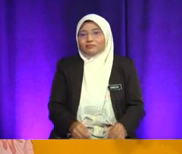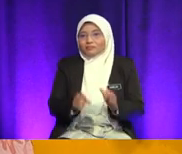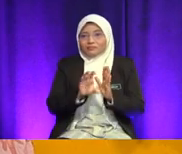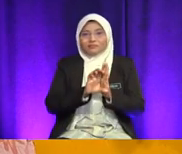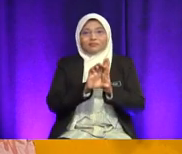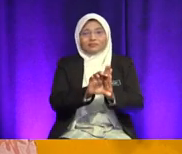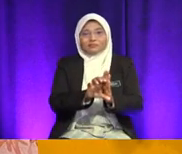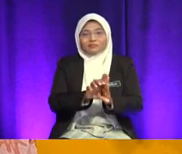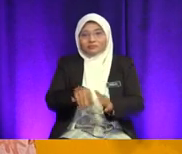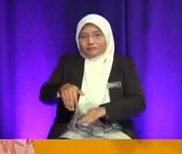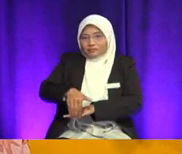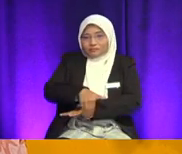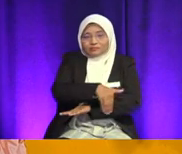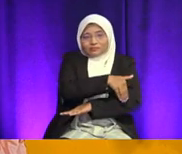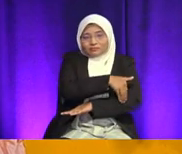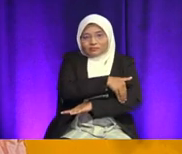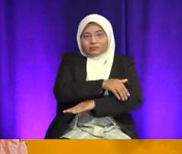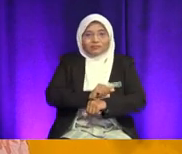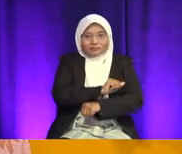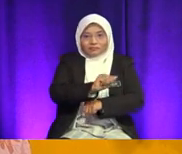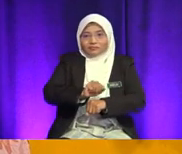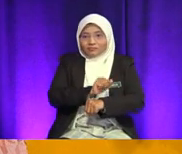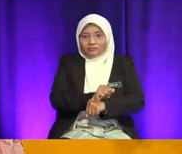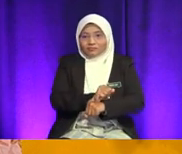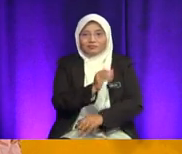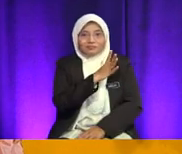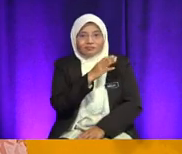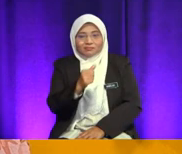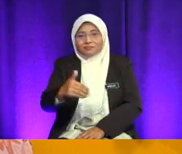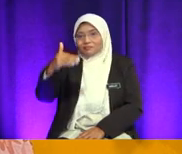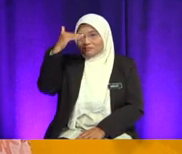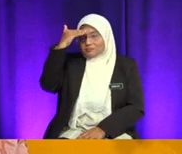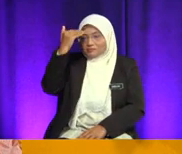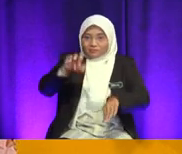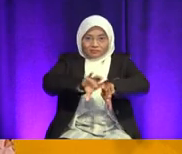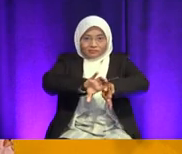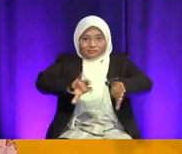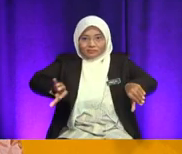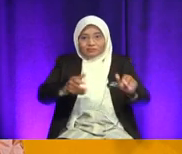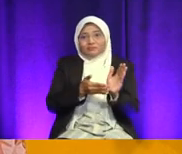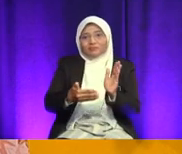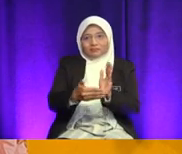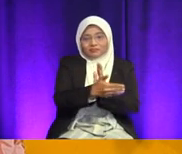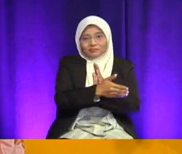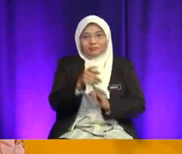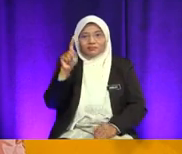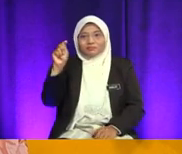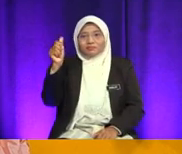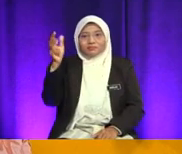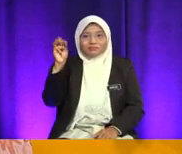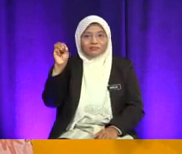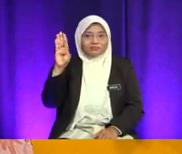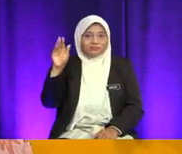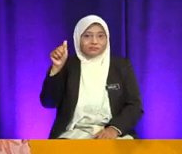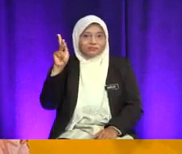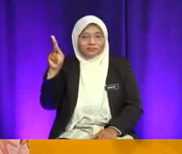sempadan antara Singapura dengan negeri Joho dipisahkan oleh Tambak Joho jadi perlu ada Sumpah Dan